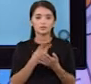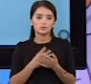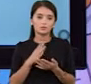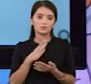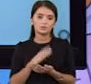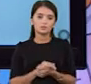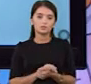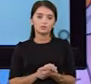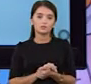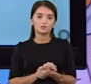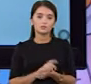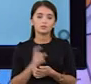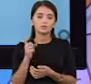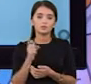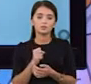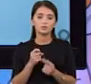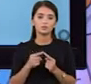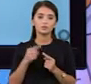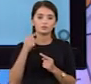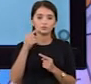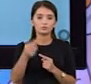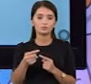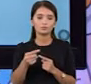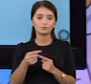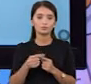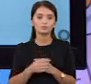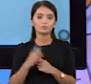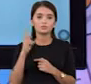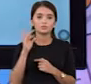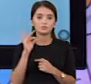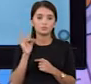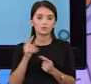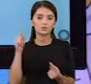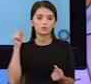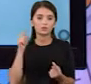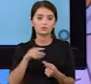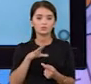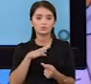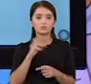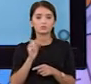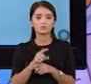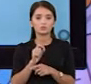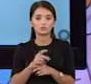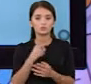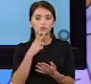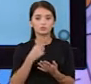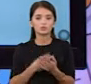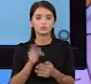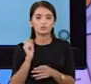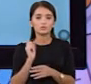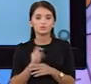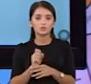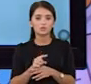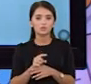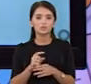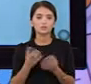ko'ryapsiz? Ha, uzunlik o'lchov birliklariga mos bo'lgan misollarni ko'ryapsiz. Bu